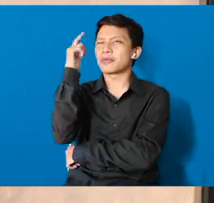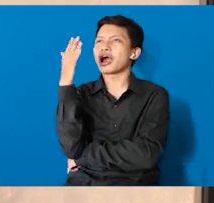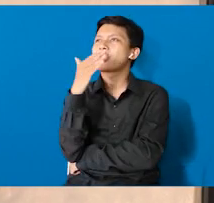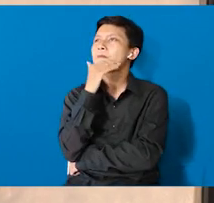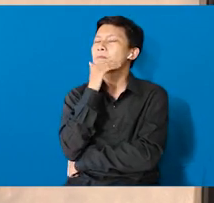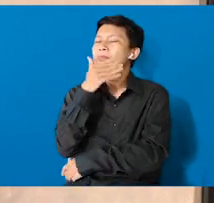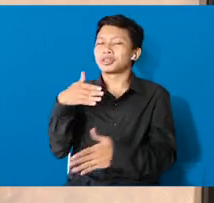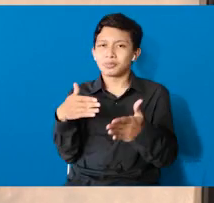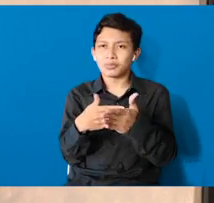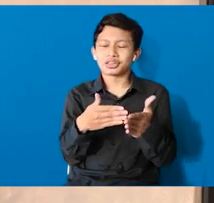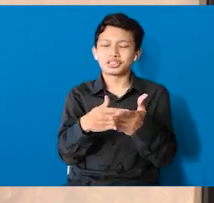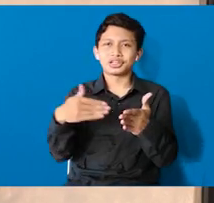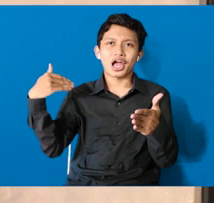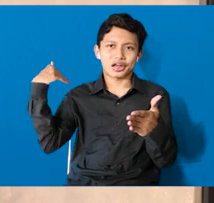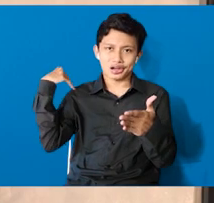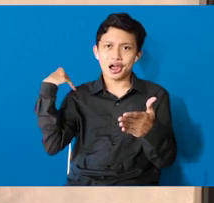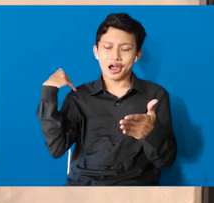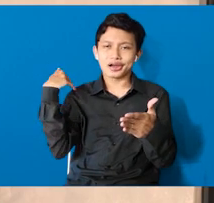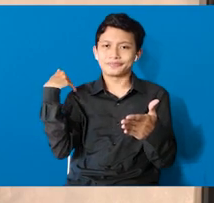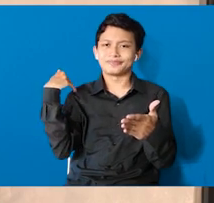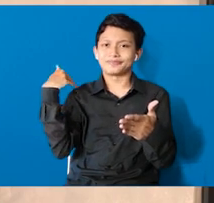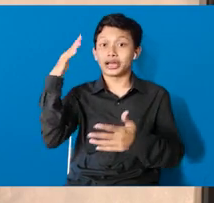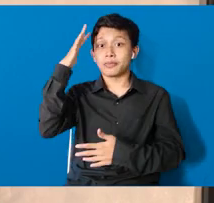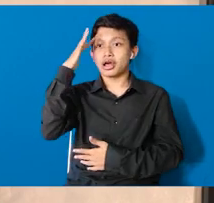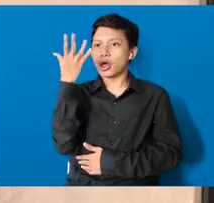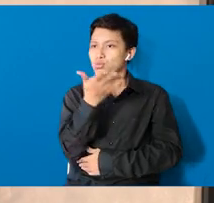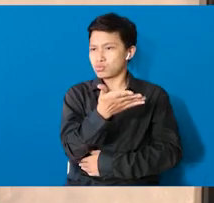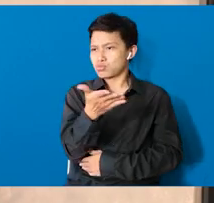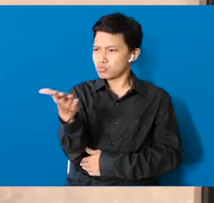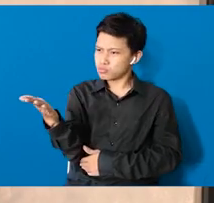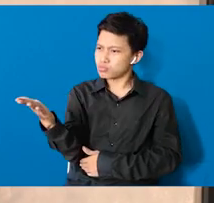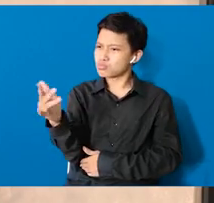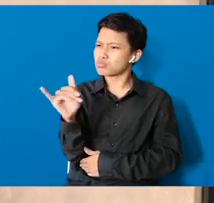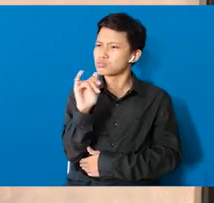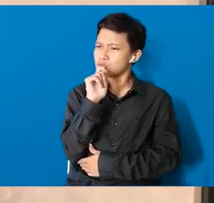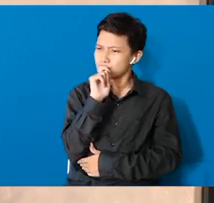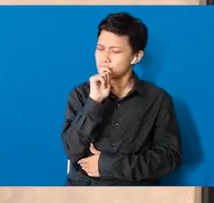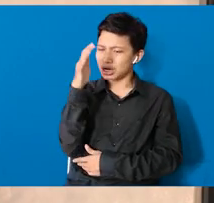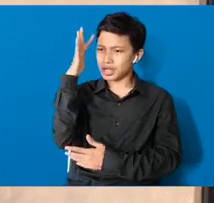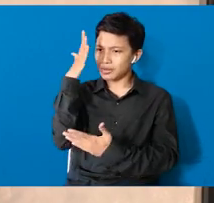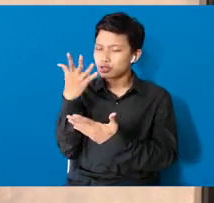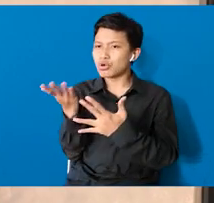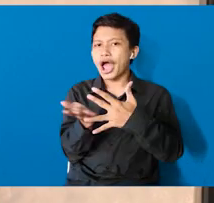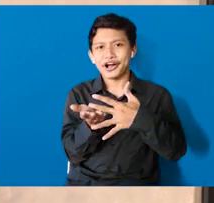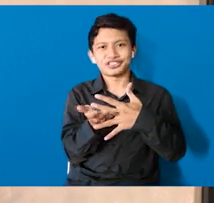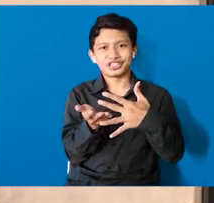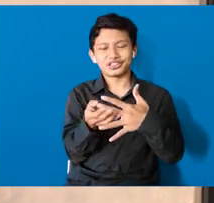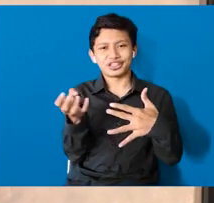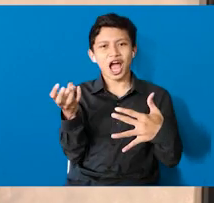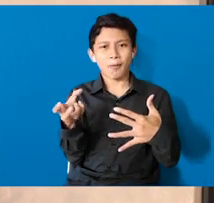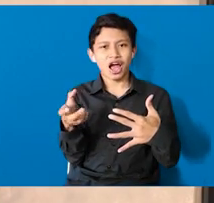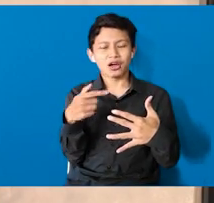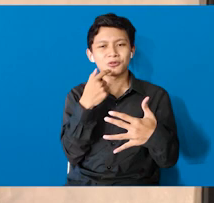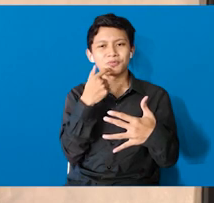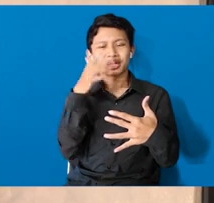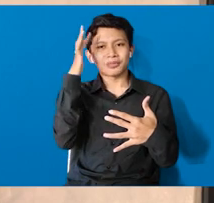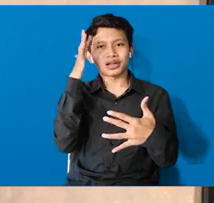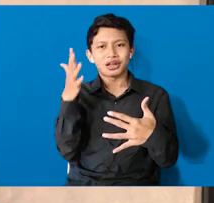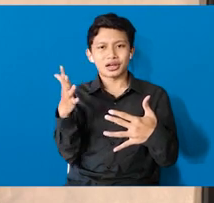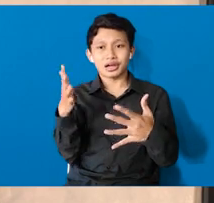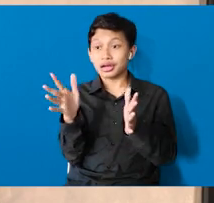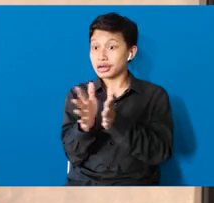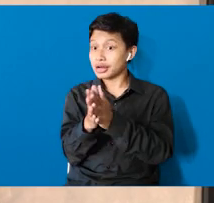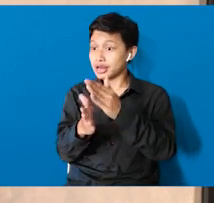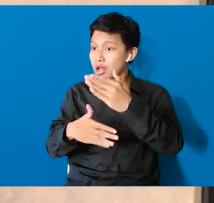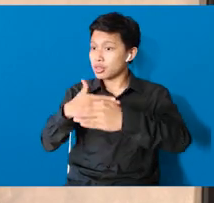dengan keterbatasan yang ada, di mana mereka agak jauh untuk mengakses ke puskesmas induk, lalu